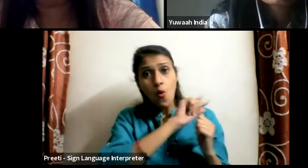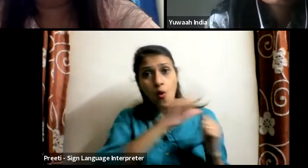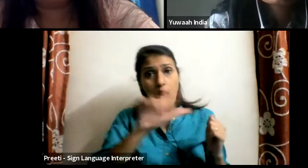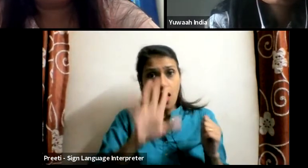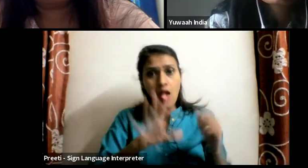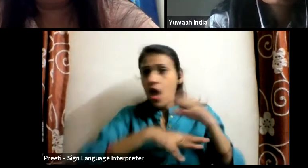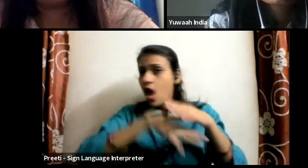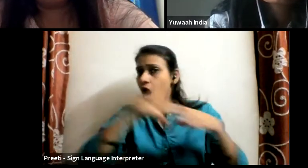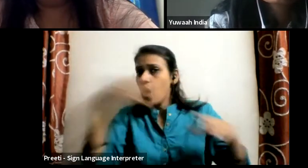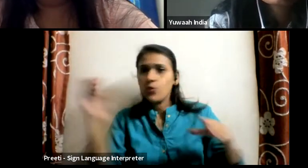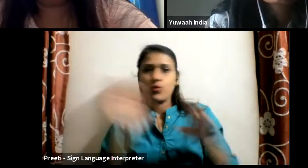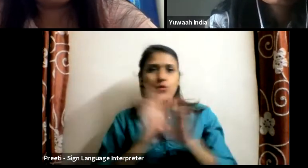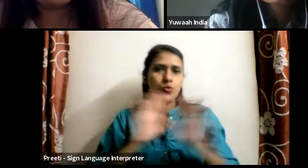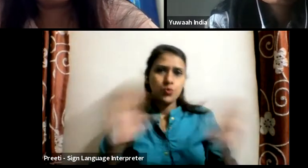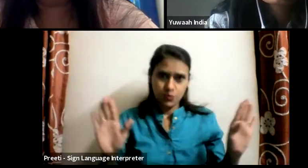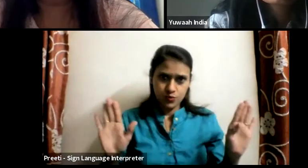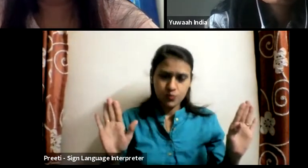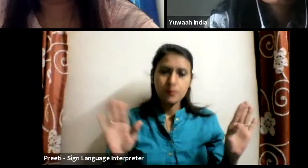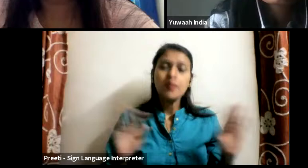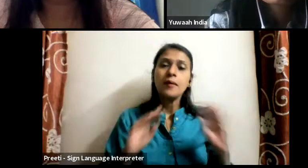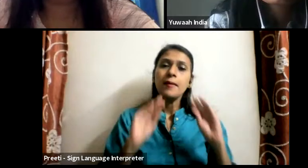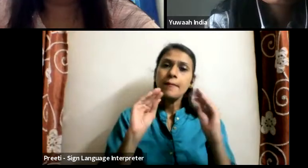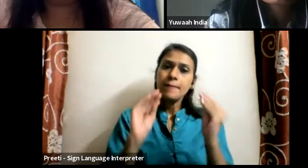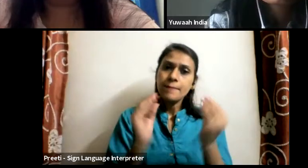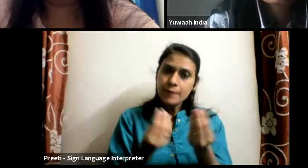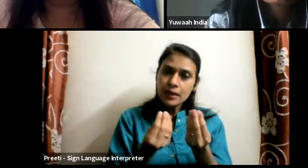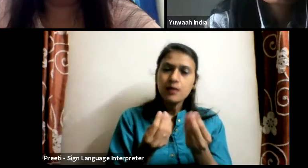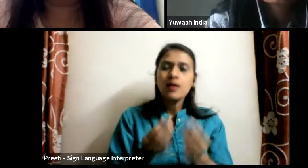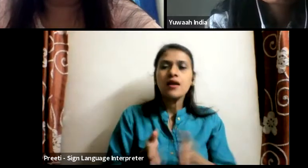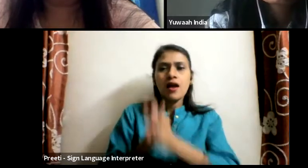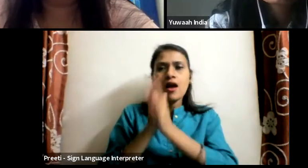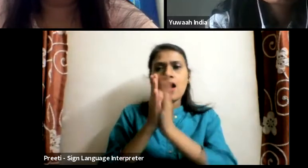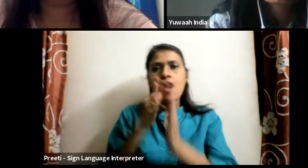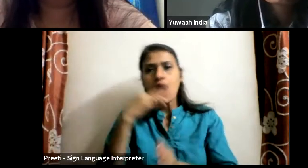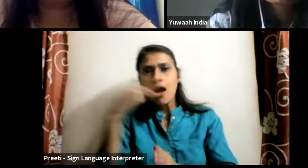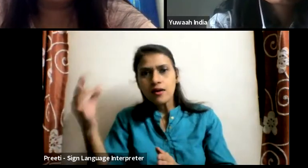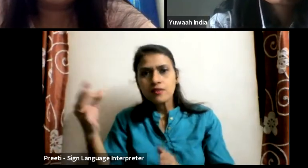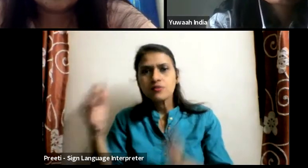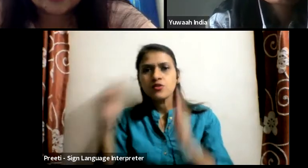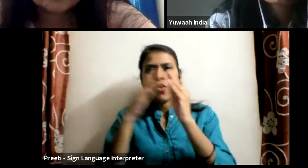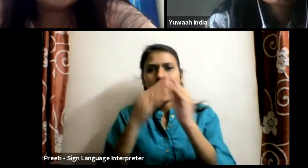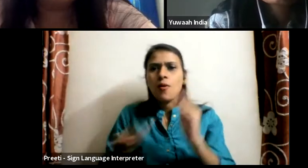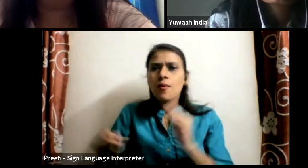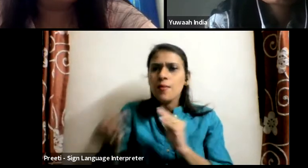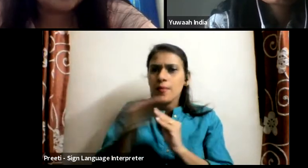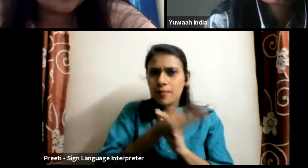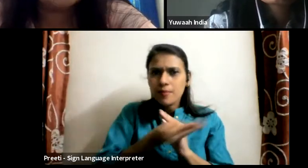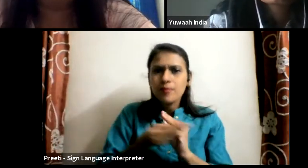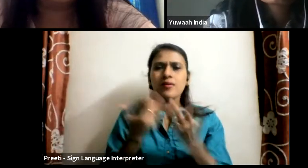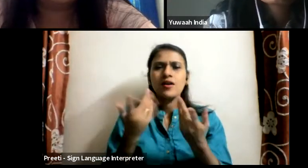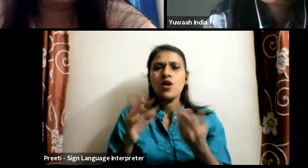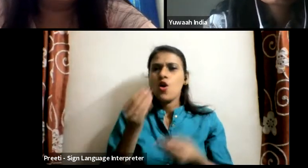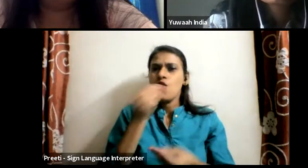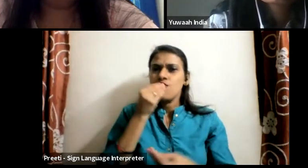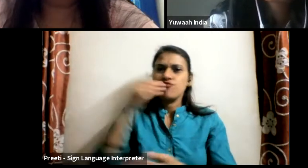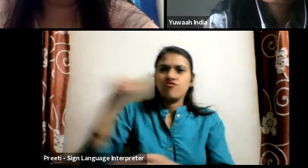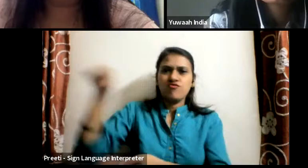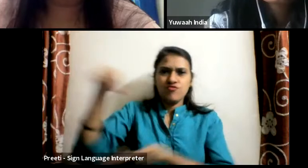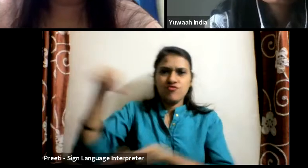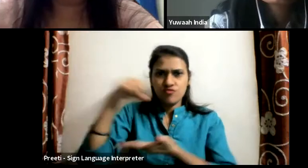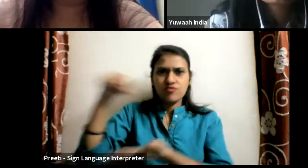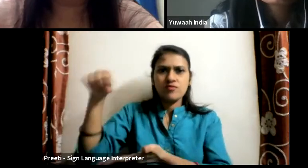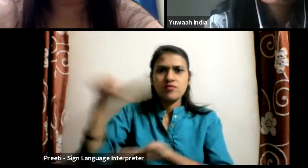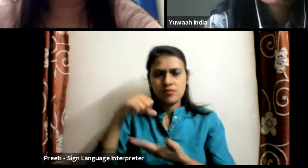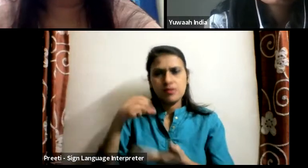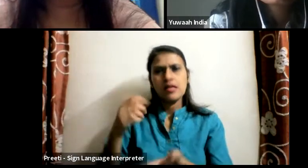जाने की जरूरत नहीं है, तो जनरली आप रिक्वेस्ट कर सकते हो किसी से कि आपका घर के लिए खाना स्पेशली कोई